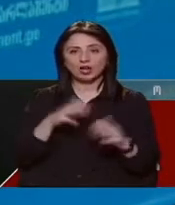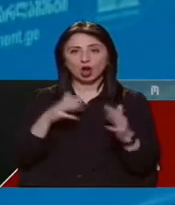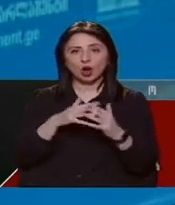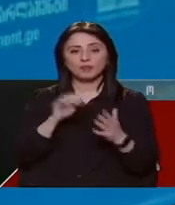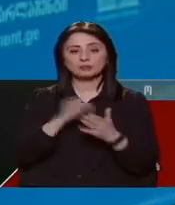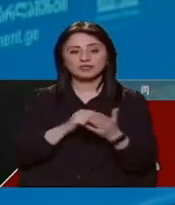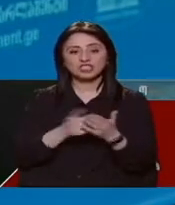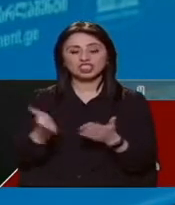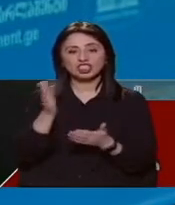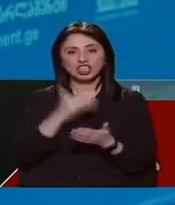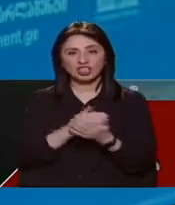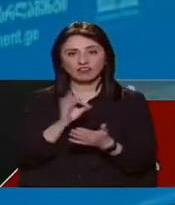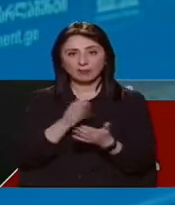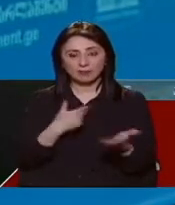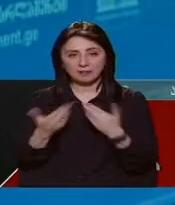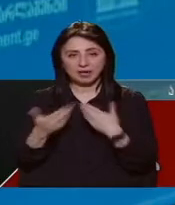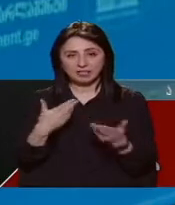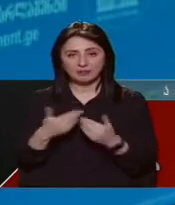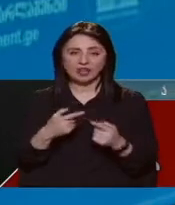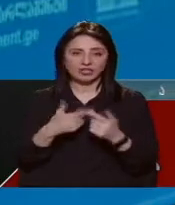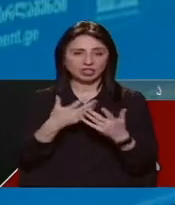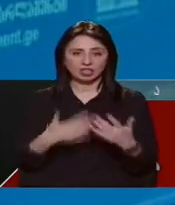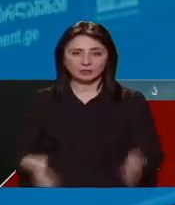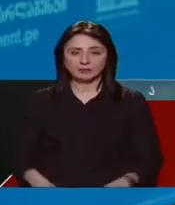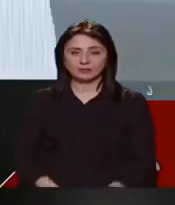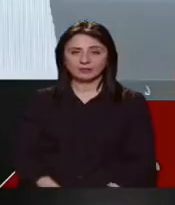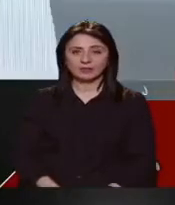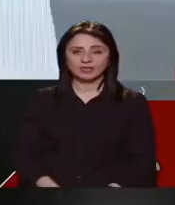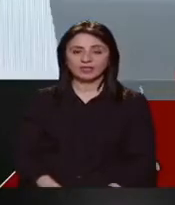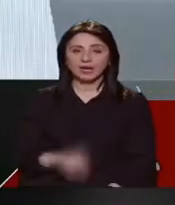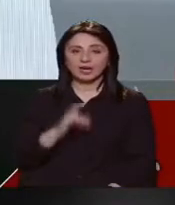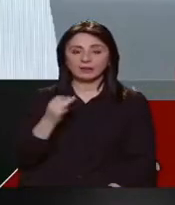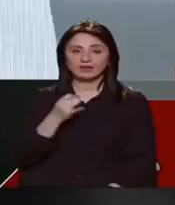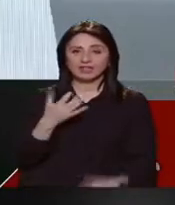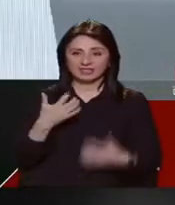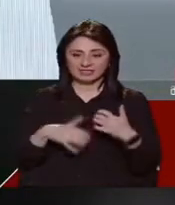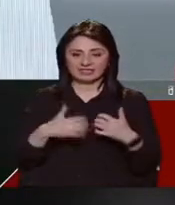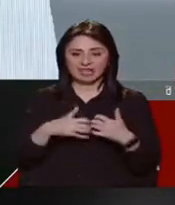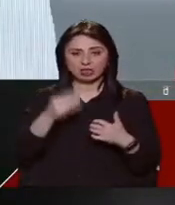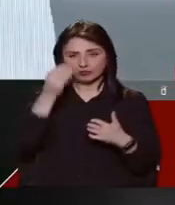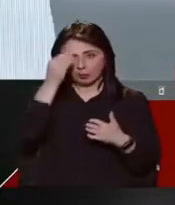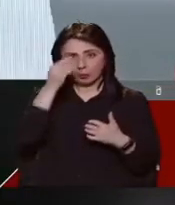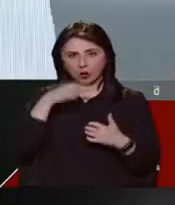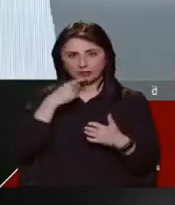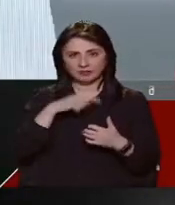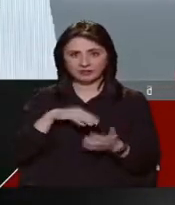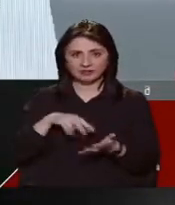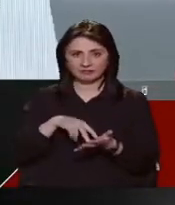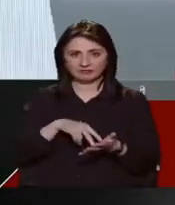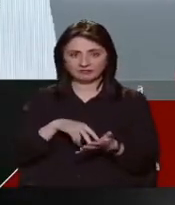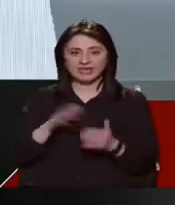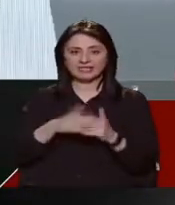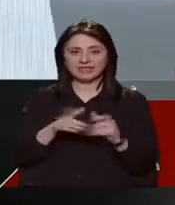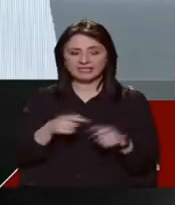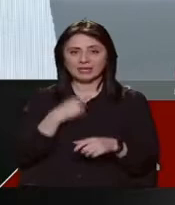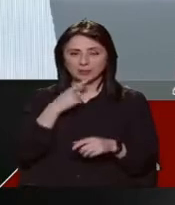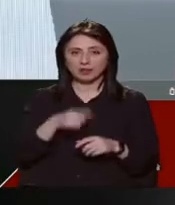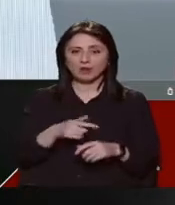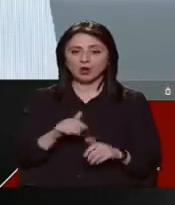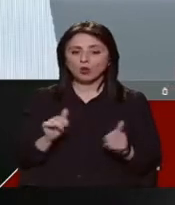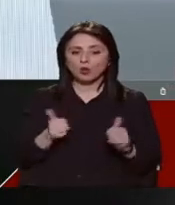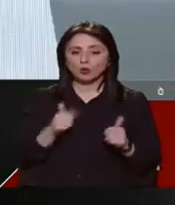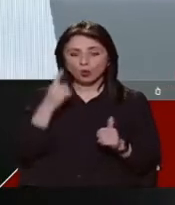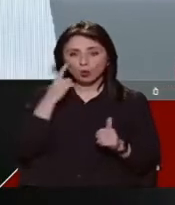ომის მიზეზშედეგობრიობასთან მიმართებაში თუ ასე შემდეგ. Ბიჭი, რა მაინტერესებს, საშუალო პოზიცია ახსენეთ და სანქციებიც, რა თქმა უნდა.